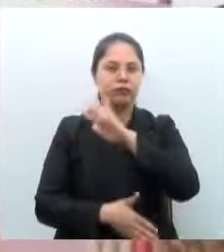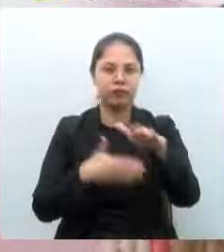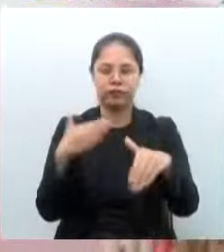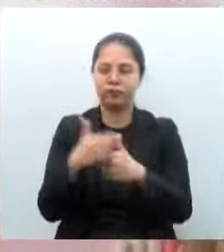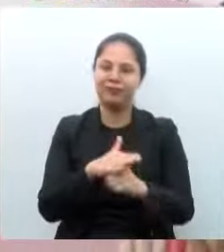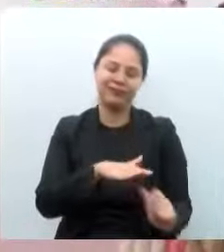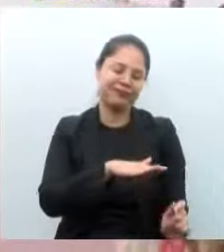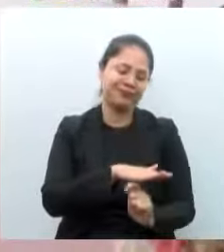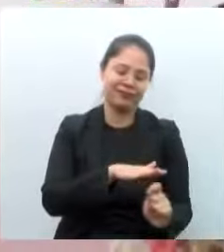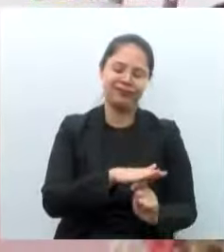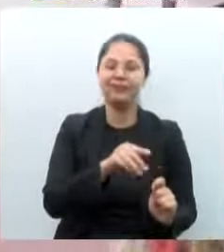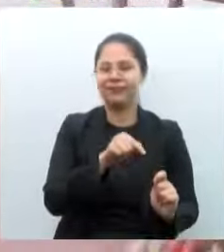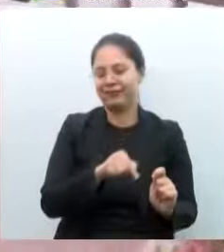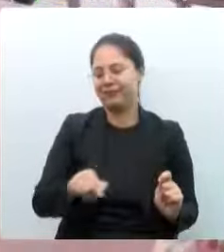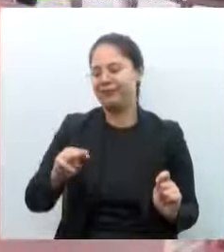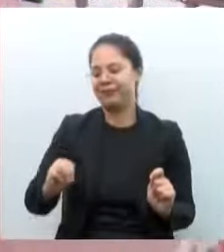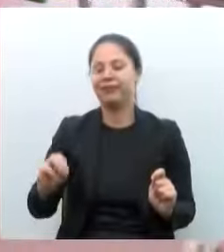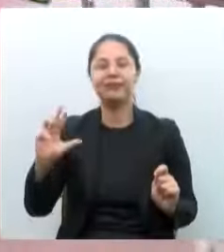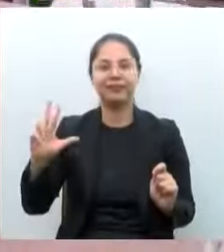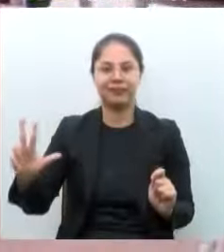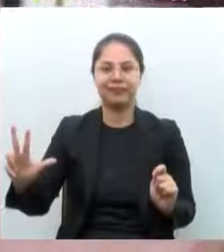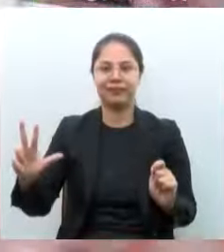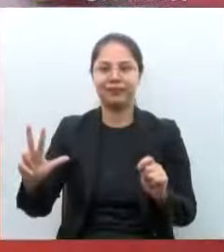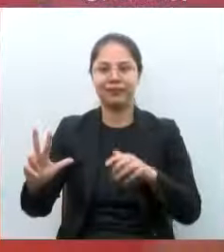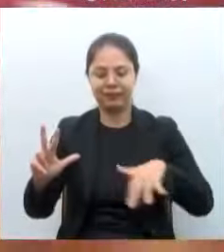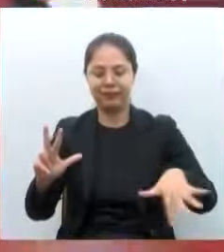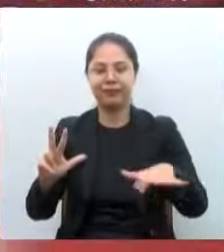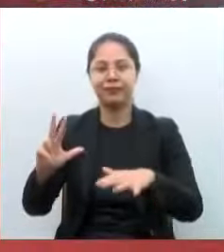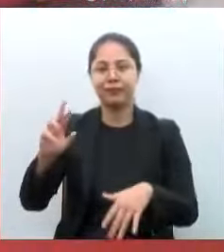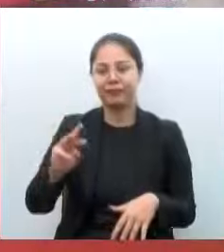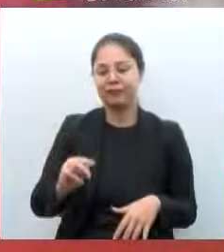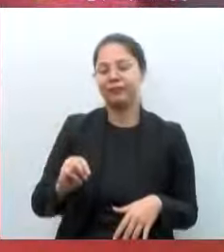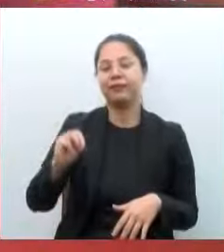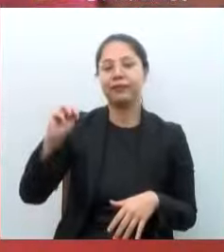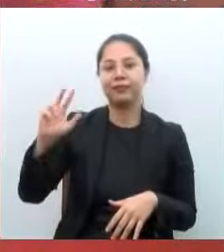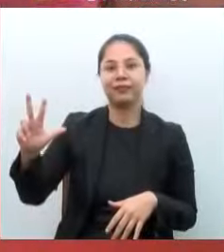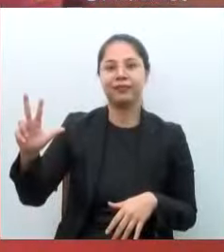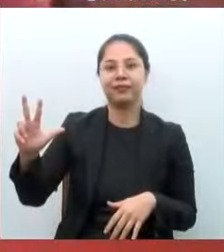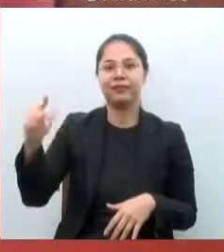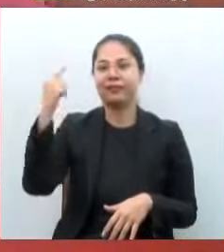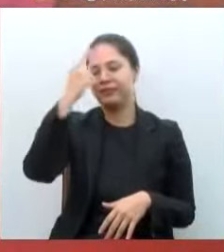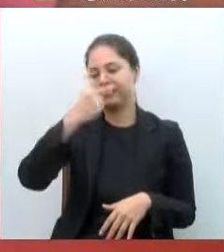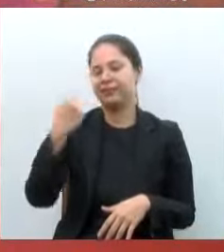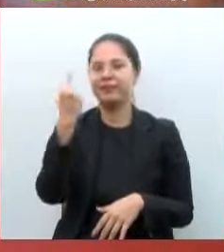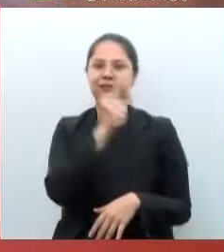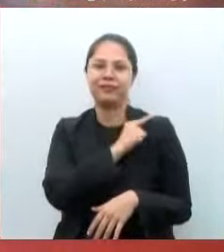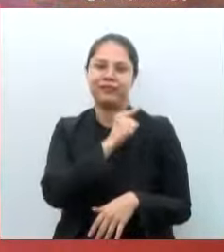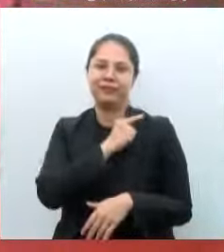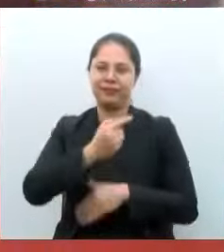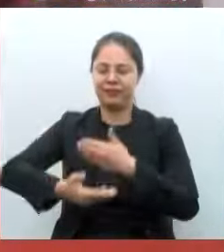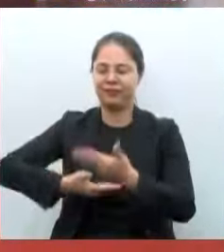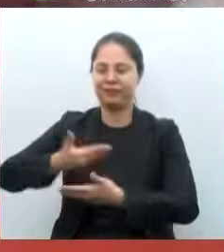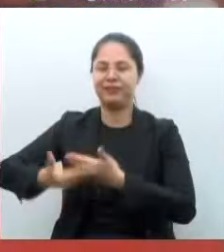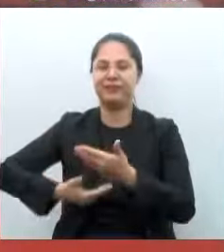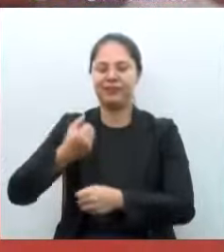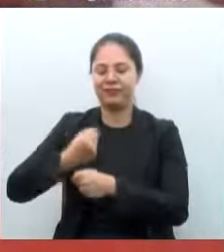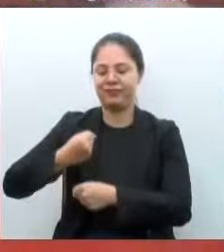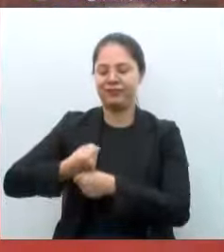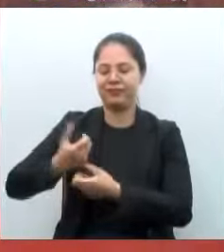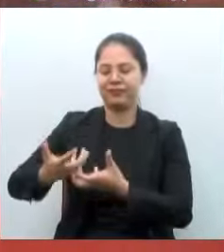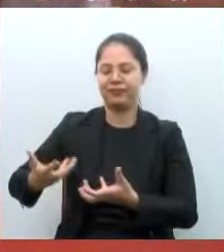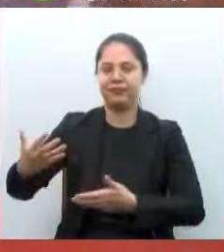ชั้นอนุบาลจนถึงระดับชั้นม .3 แต่พี่ๆม .3 เนี่ยตอนนี้ก็จะเป็นคนที่จำหน่ายผลิตภัณฑ์ขึ้นมาแล้วก็พัฒนาผลิต